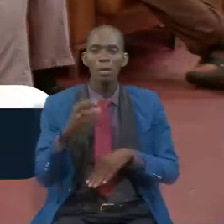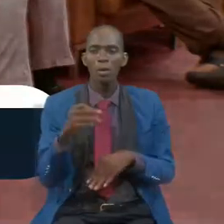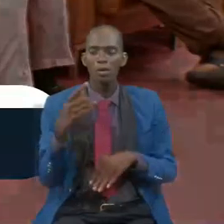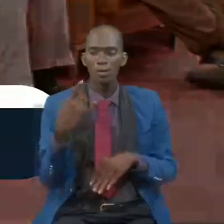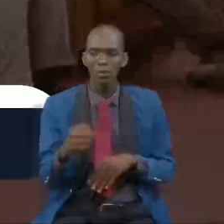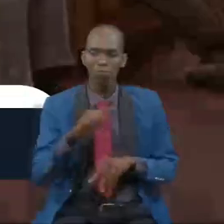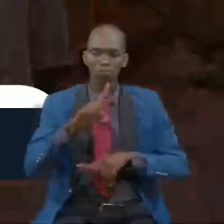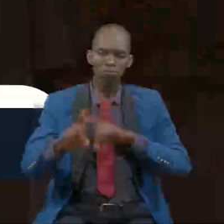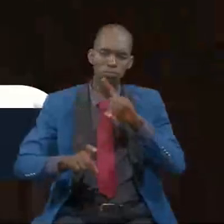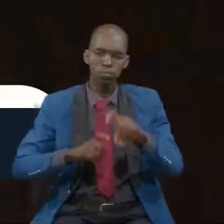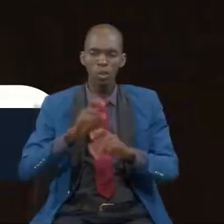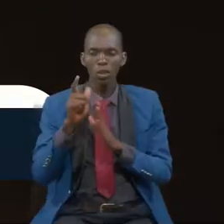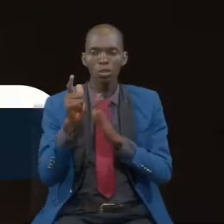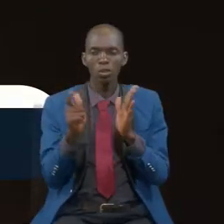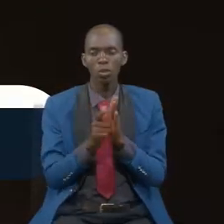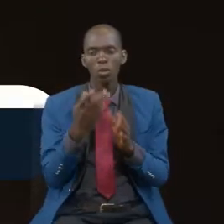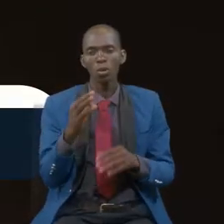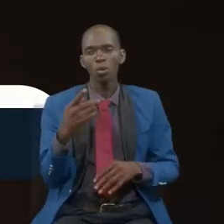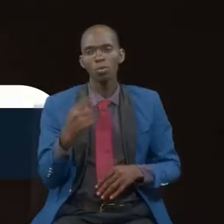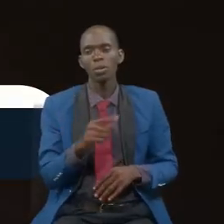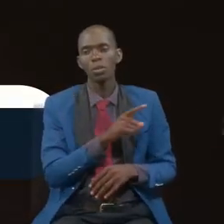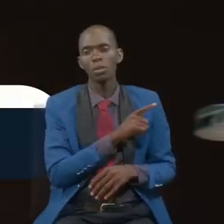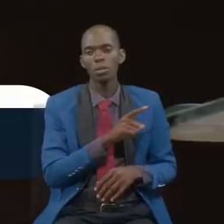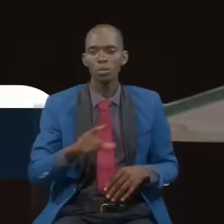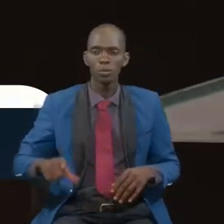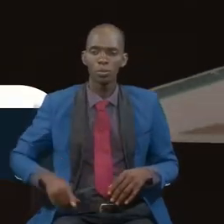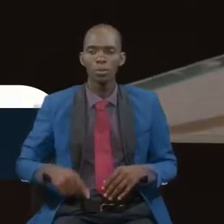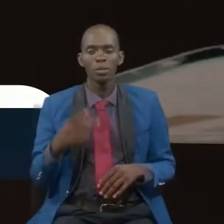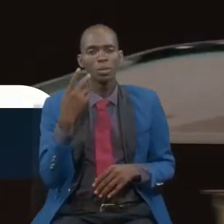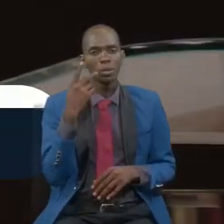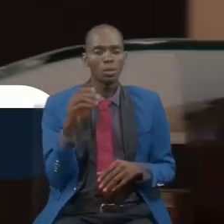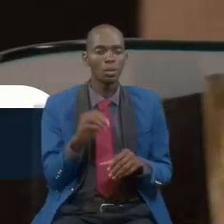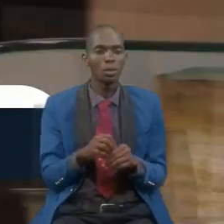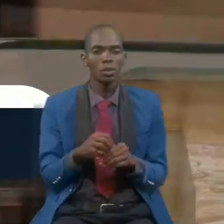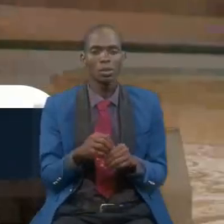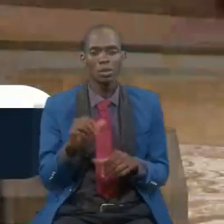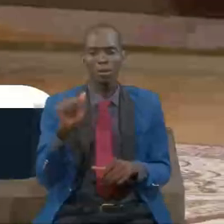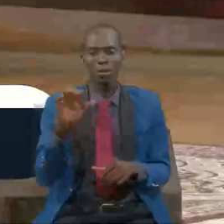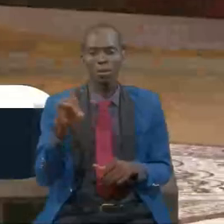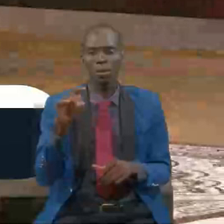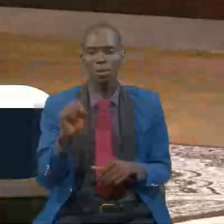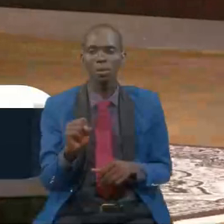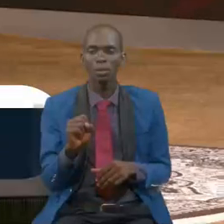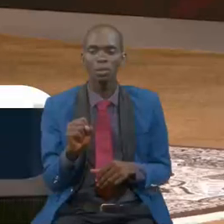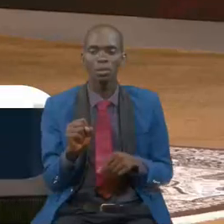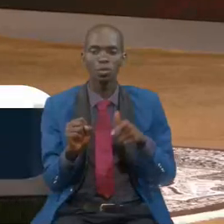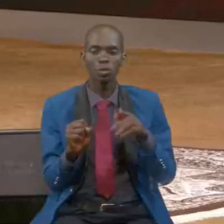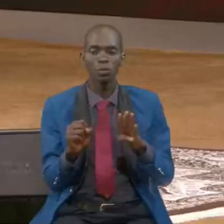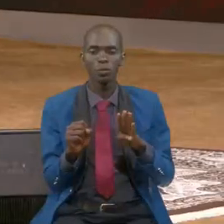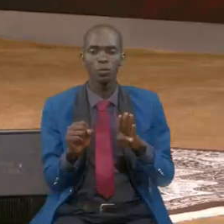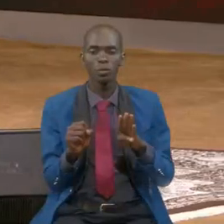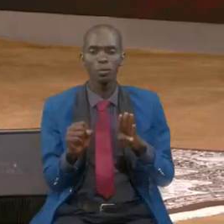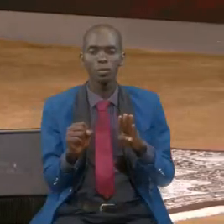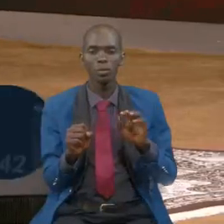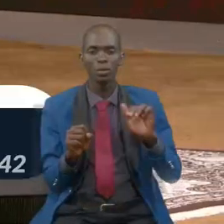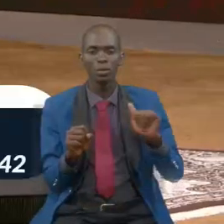Seigneur qui épouve voyons actes 24